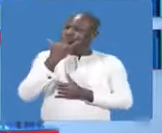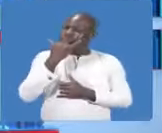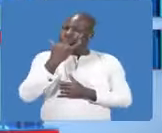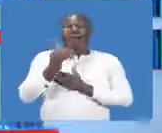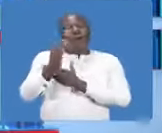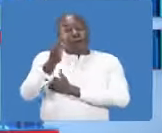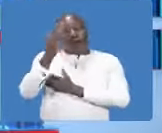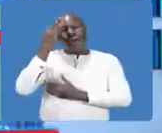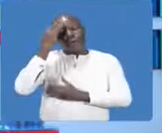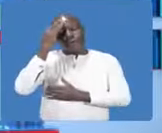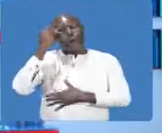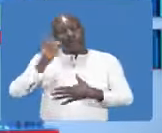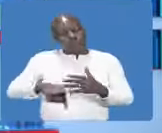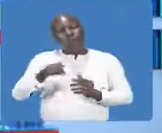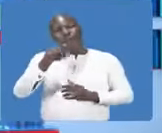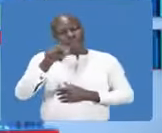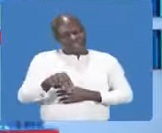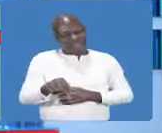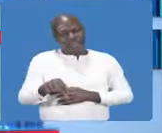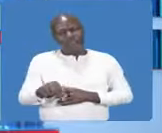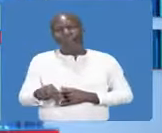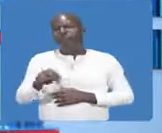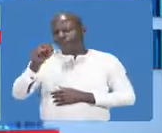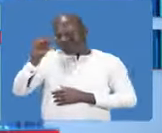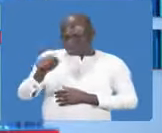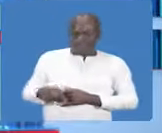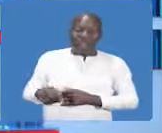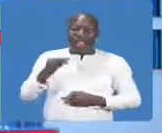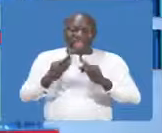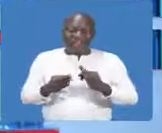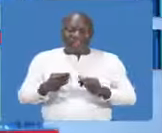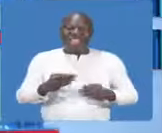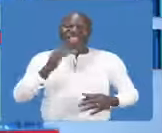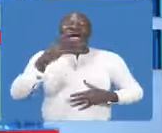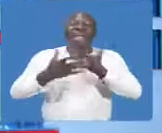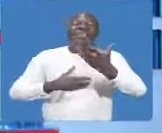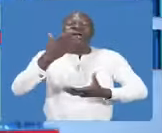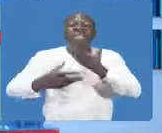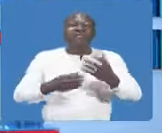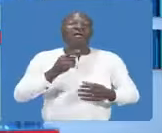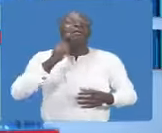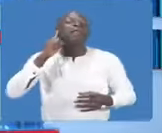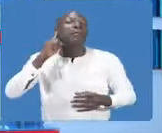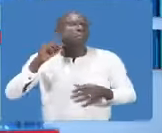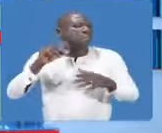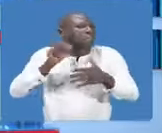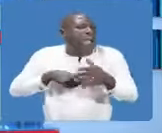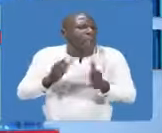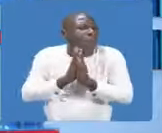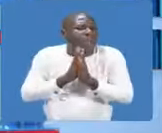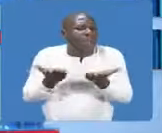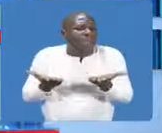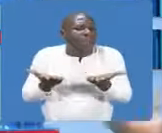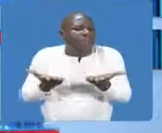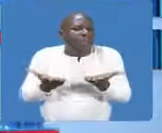ye ye ye ye ye ye ye ye ye ye ye ye ye ye ye ye ye ye ye ye ye ye ye